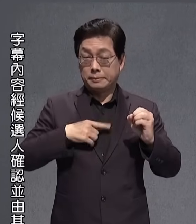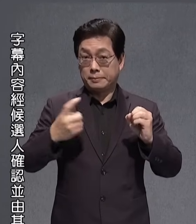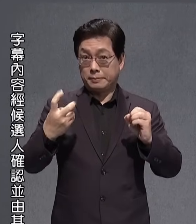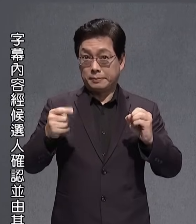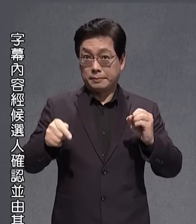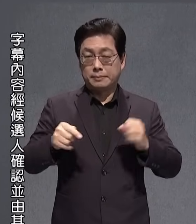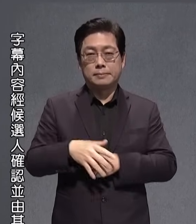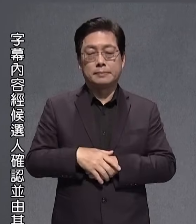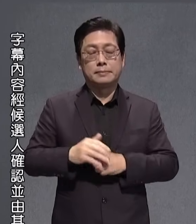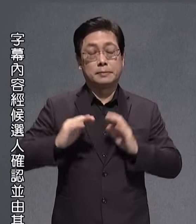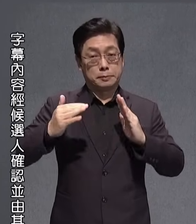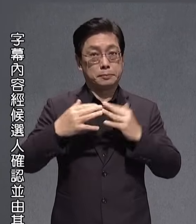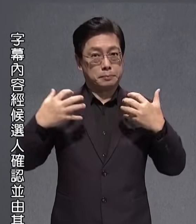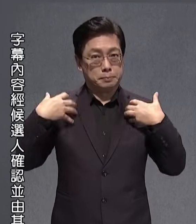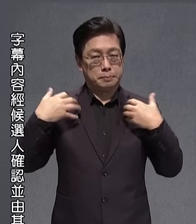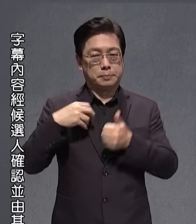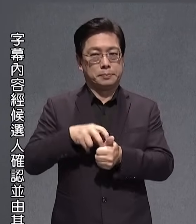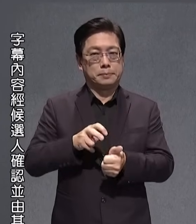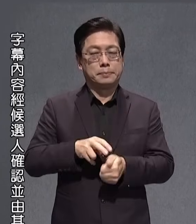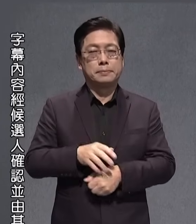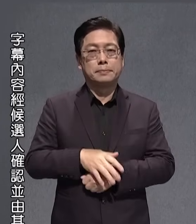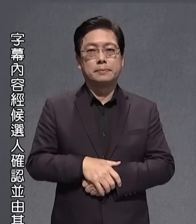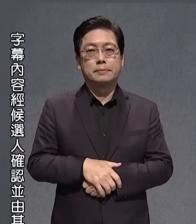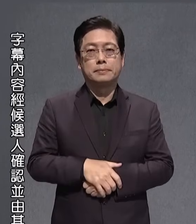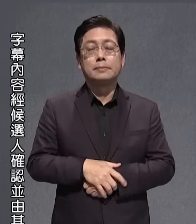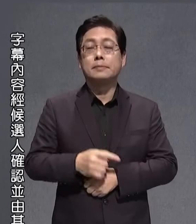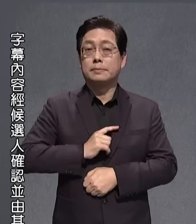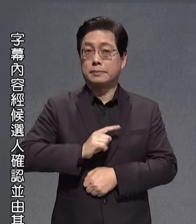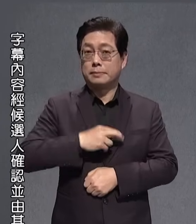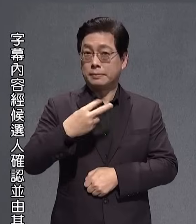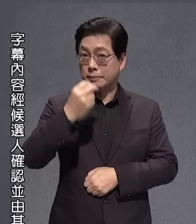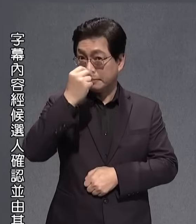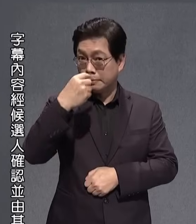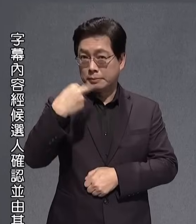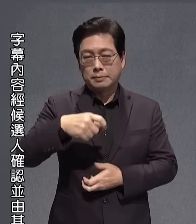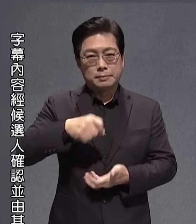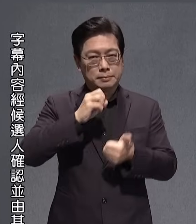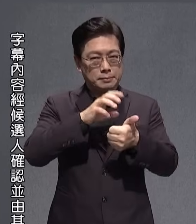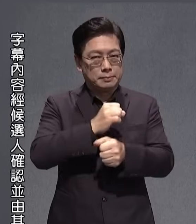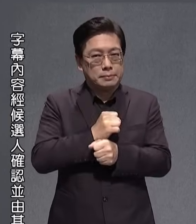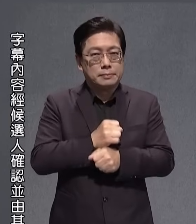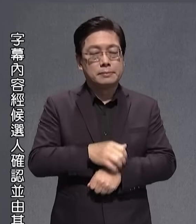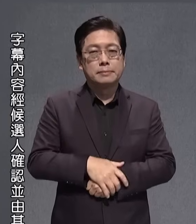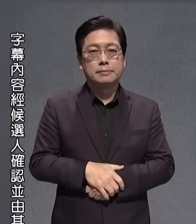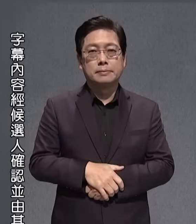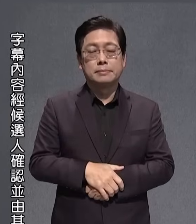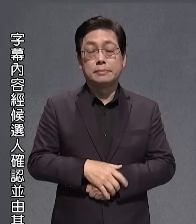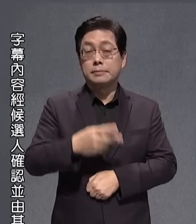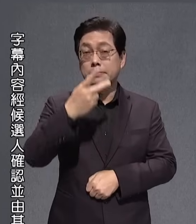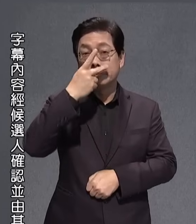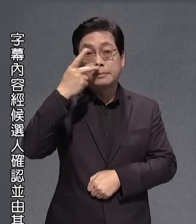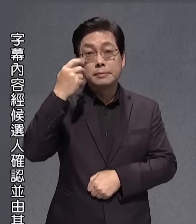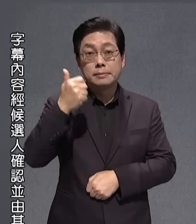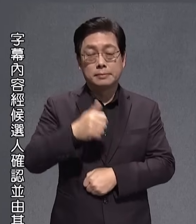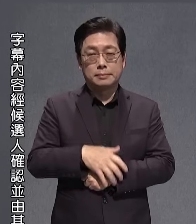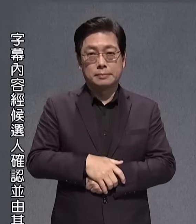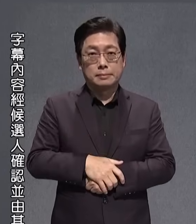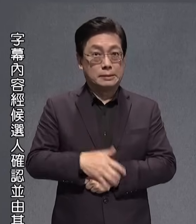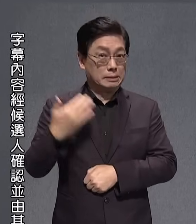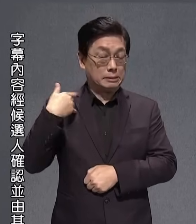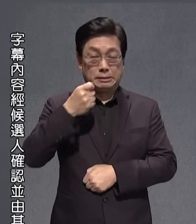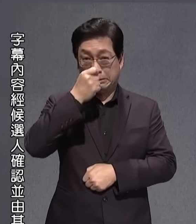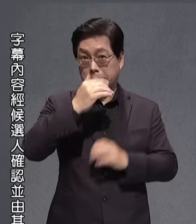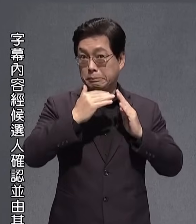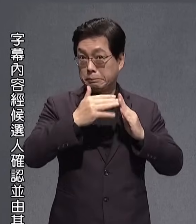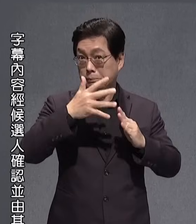0到22岁，国家要来负担。我也特别在这里提醒赖先生，你在台南